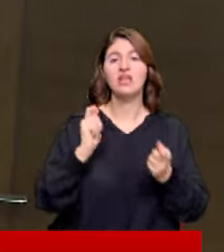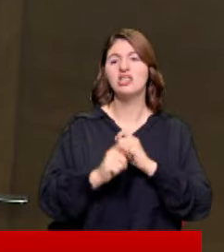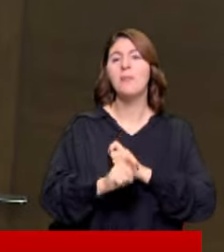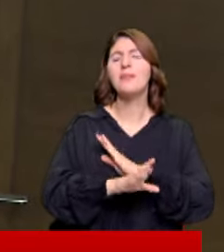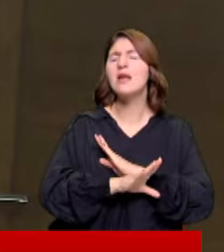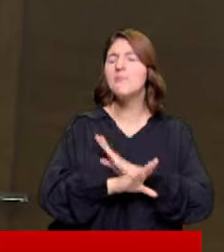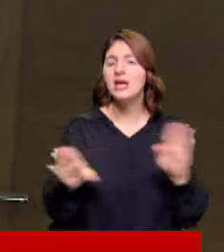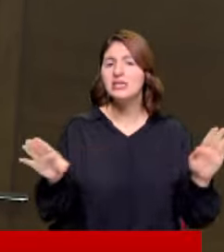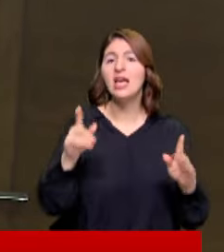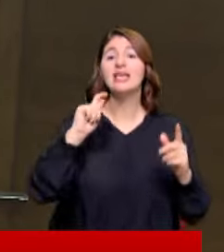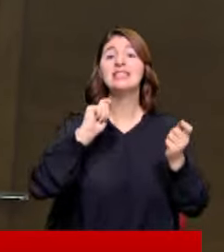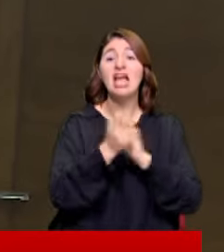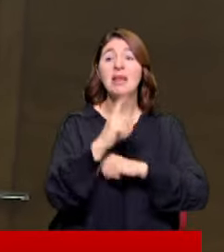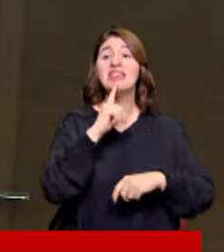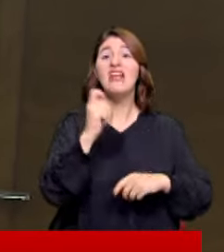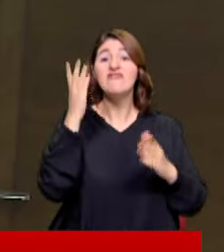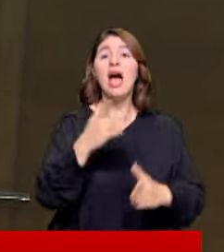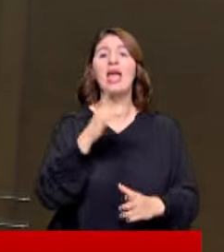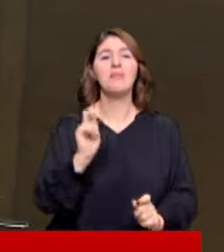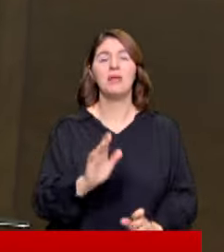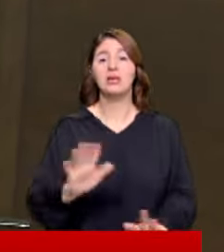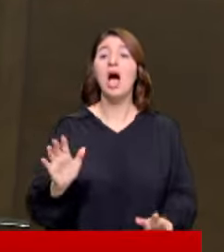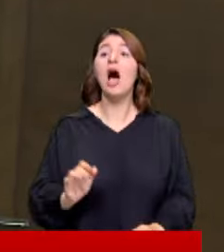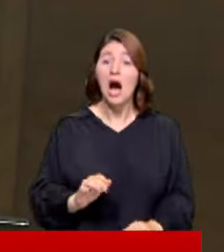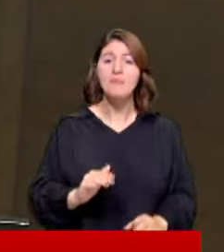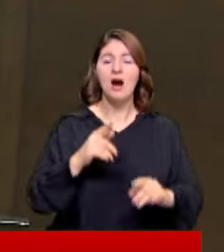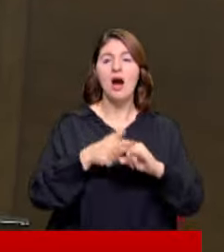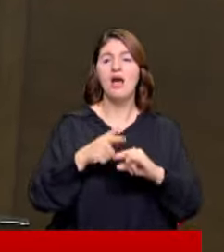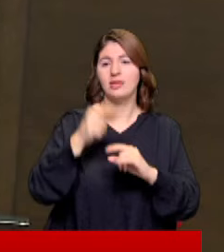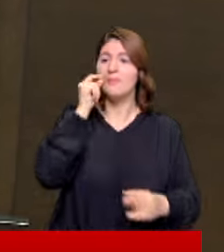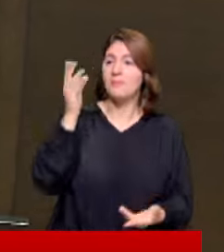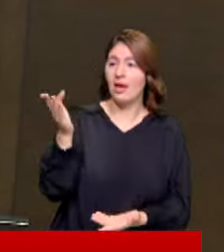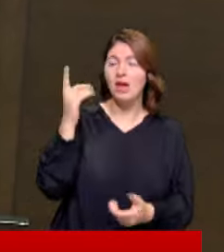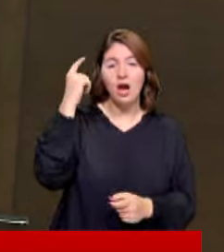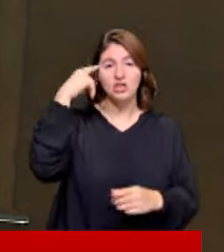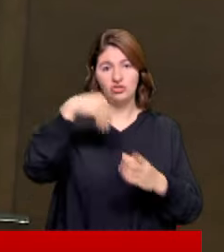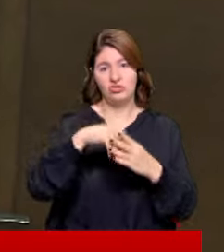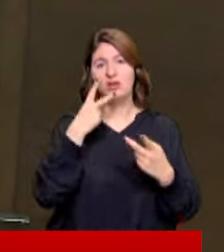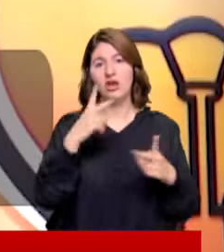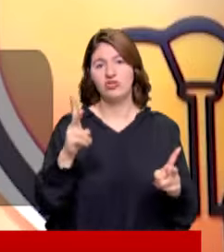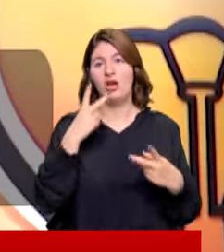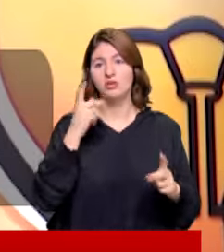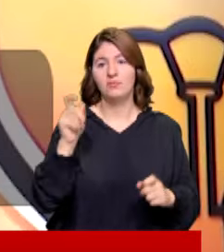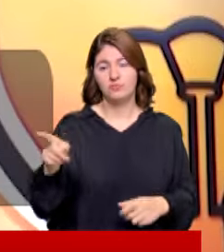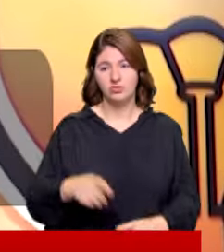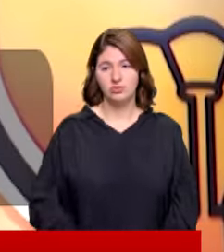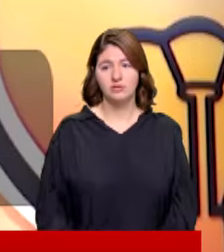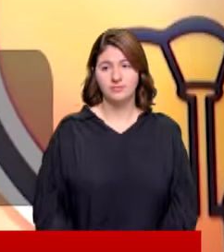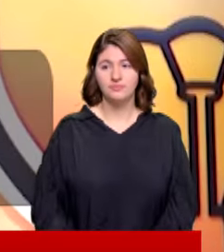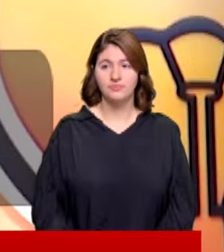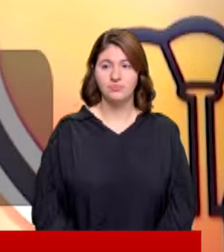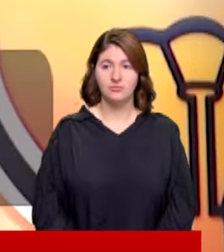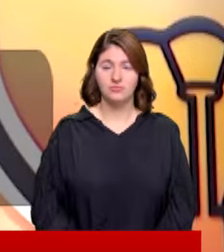değiştirilemez, değiştirilmesi teklif dahi edilemez. Ama Hayati Yazıcı aklındakini açığa vurmuştu. Baştan sona